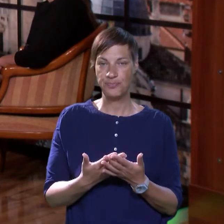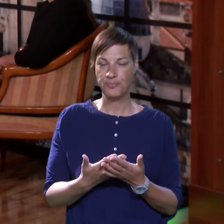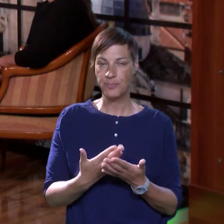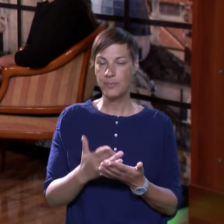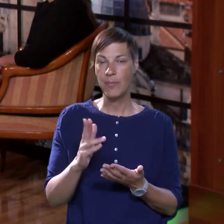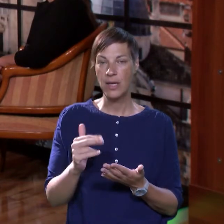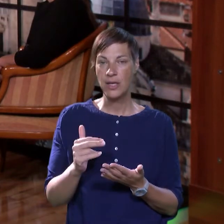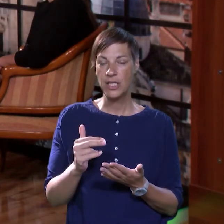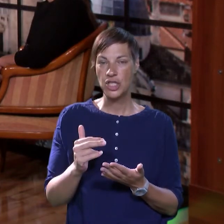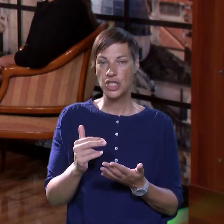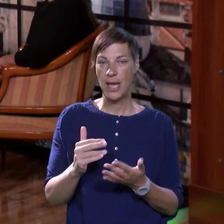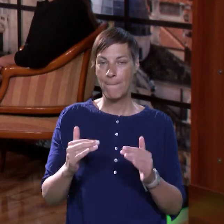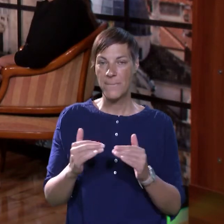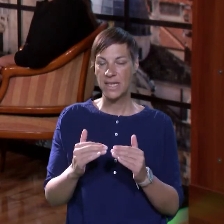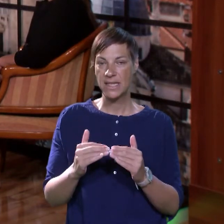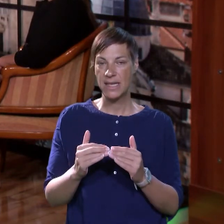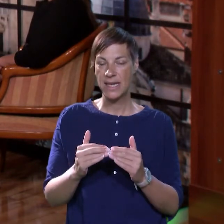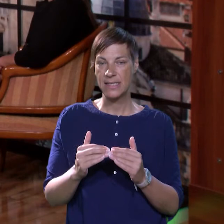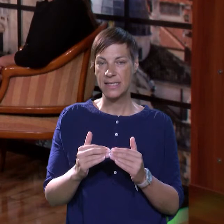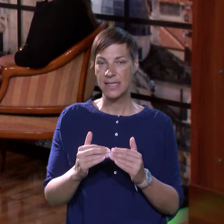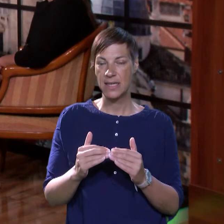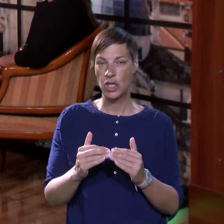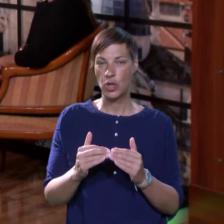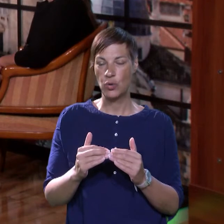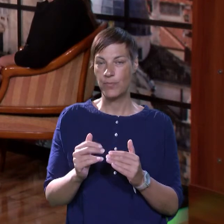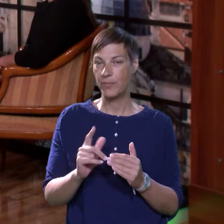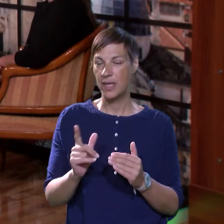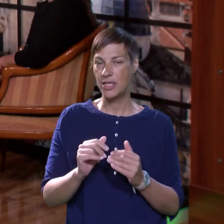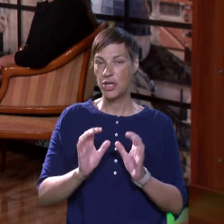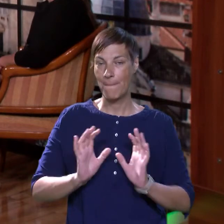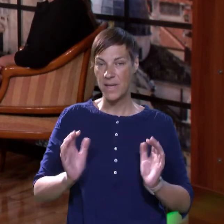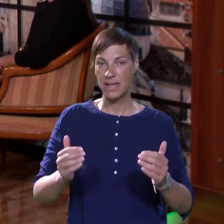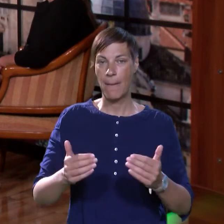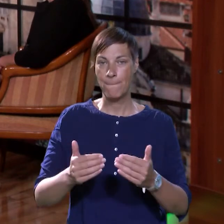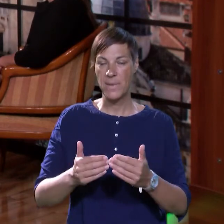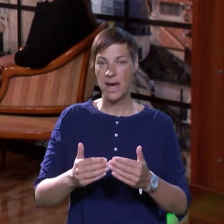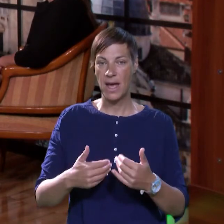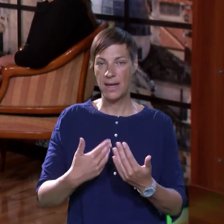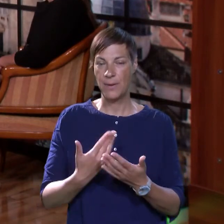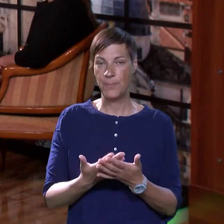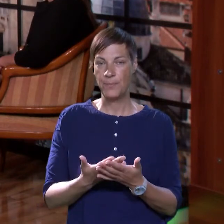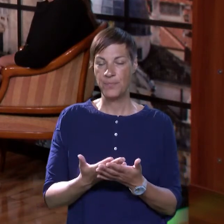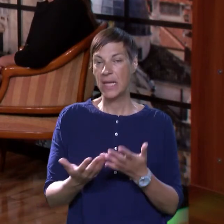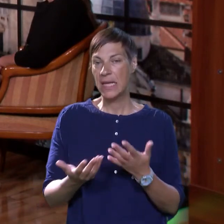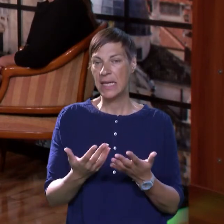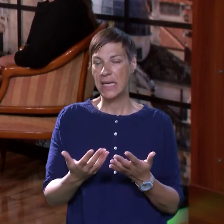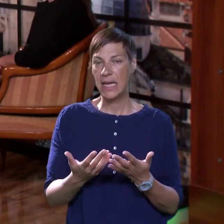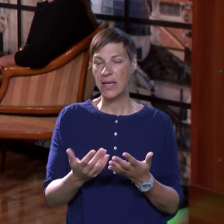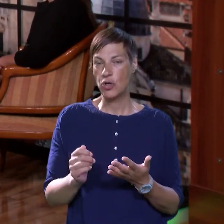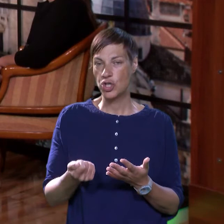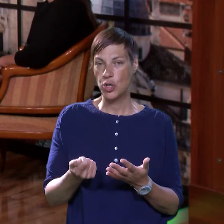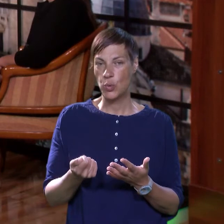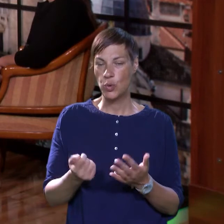onda će imati nekakvu razinu, ne bi čak ni rekla da će biti brana, nego bi rekla, dakle, da će u stvari na neki